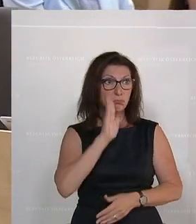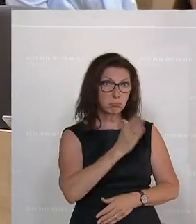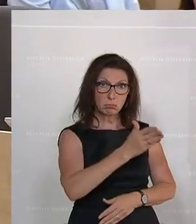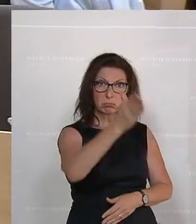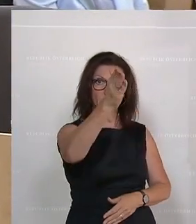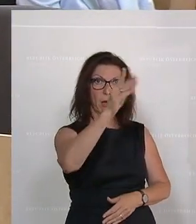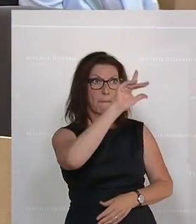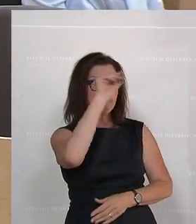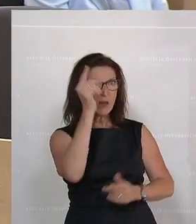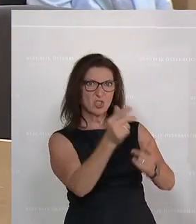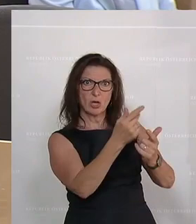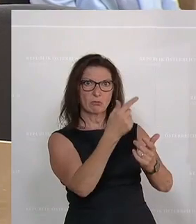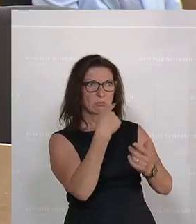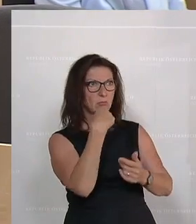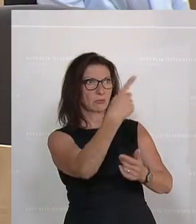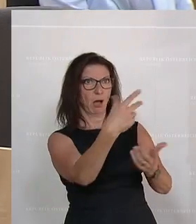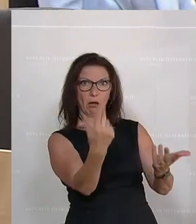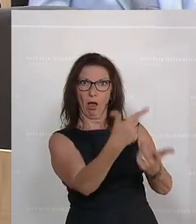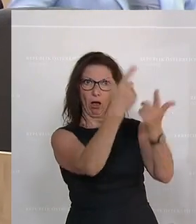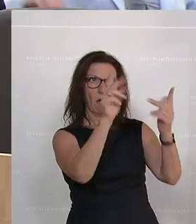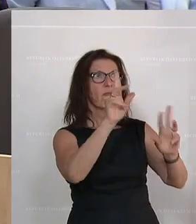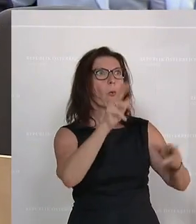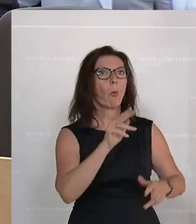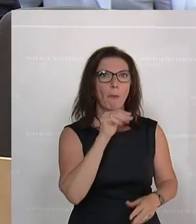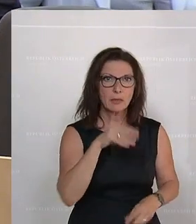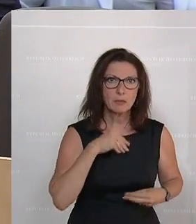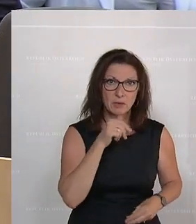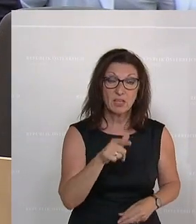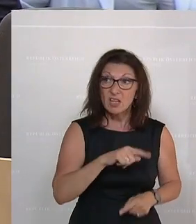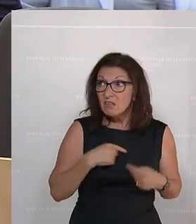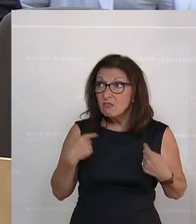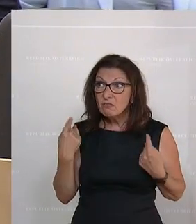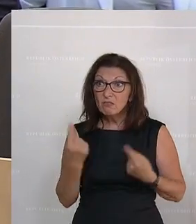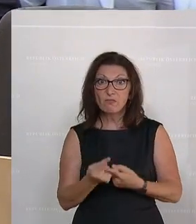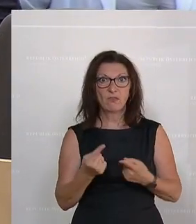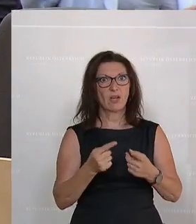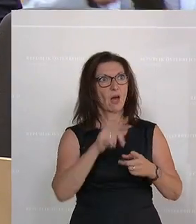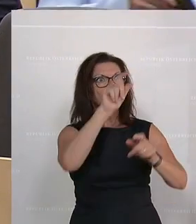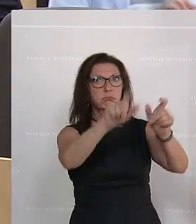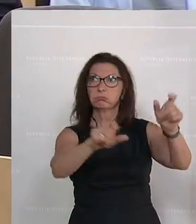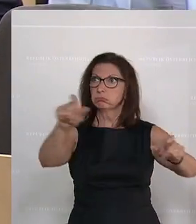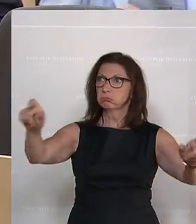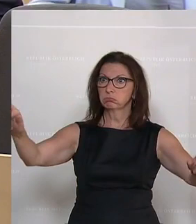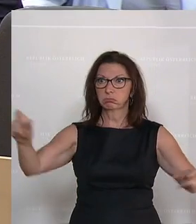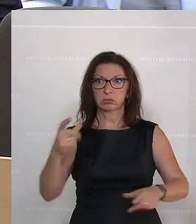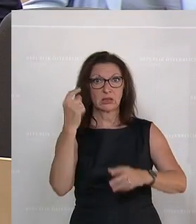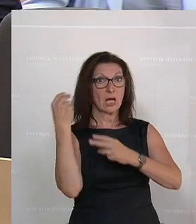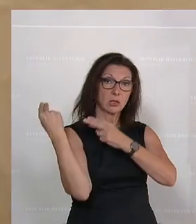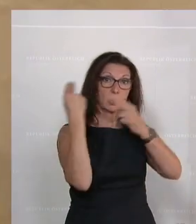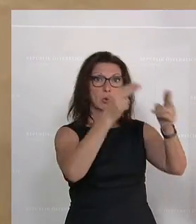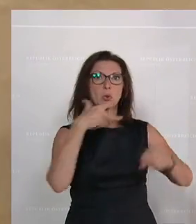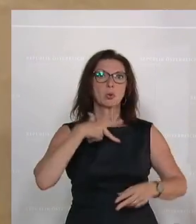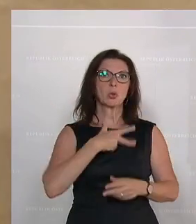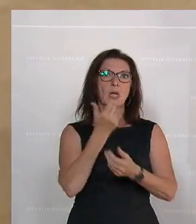wir geben geld zurück in die haushalte und das sozial treffsicher die sozialdemokratie ist dagegen